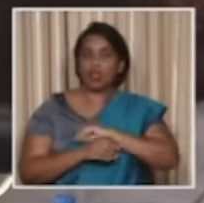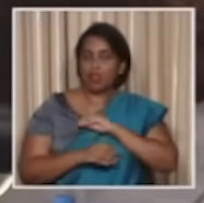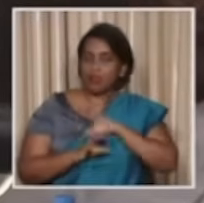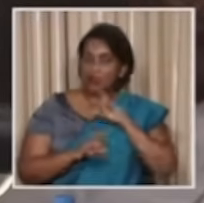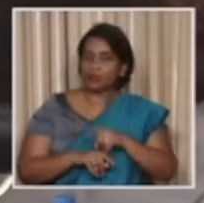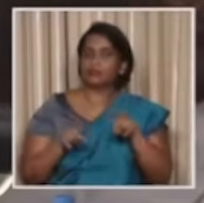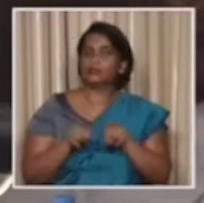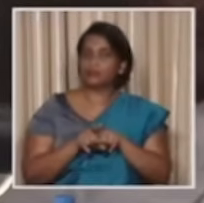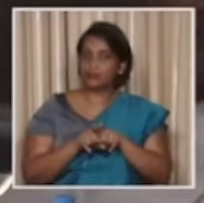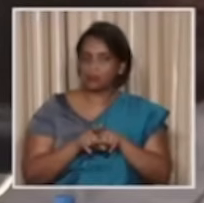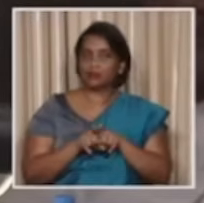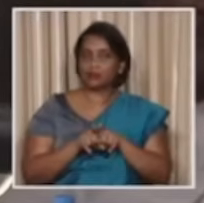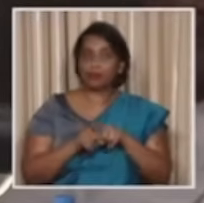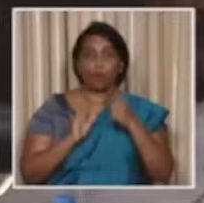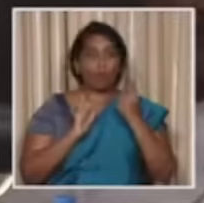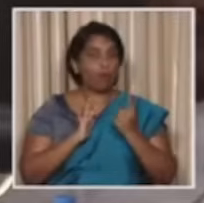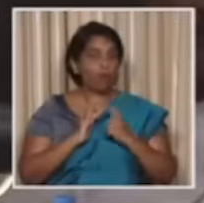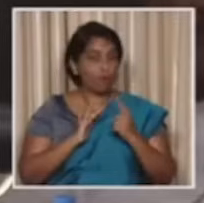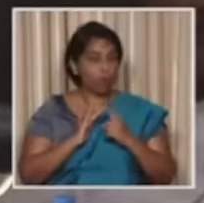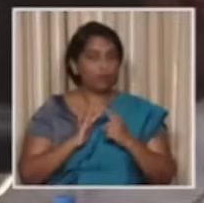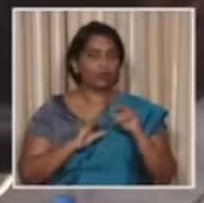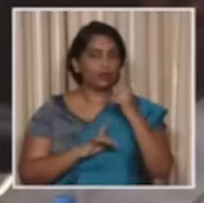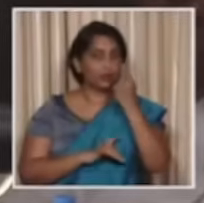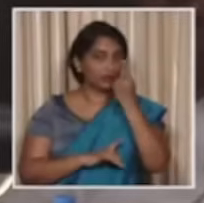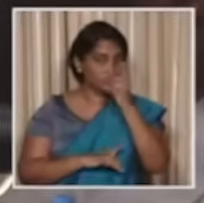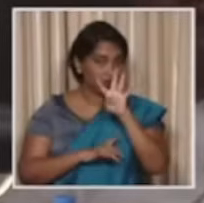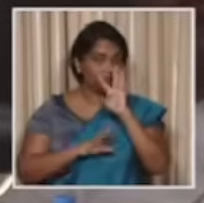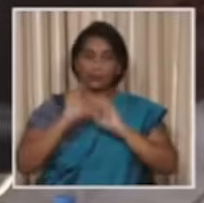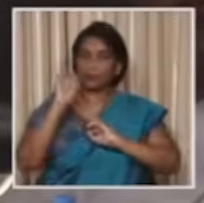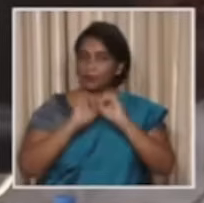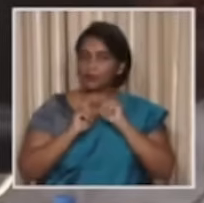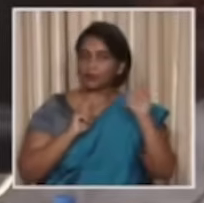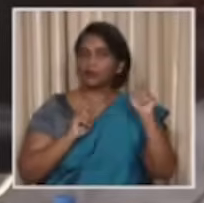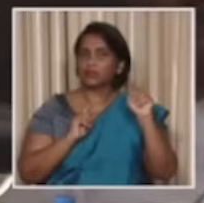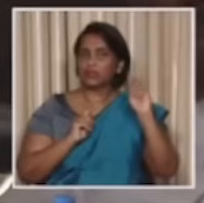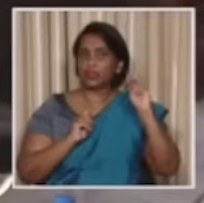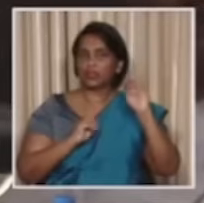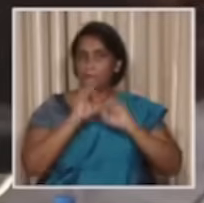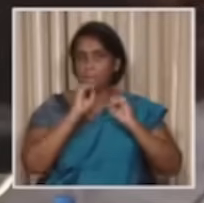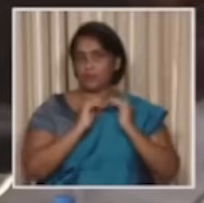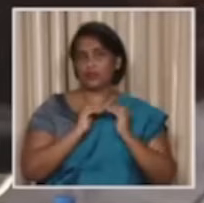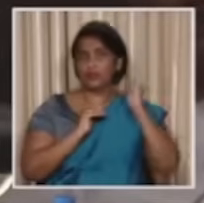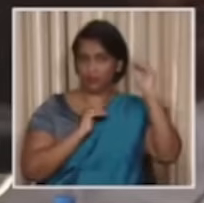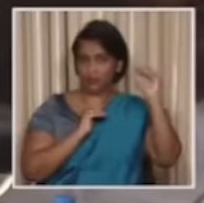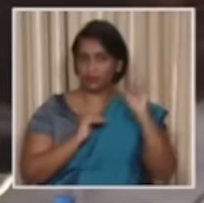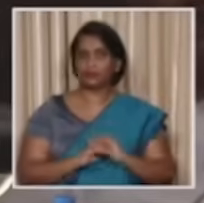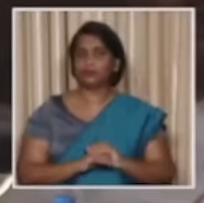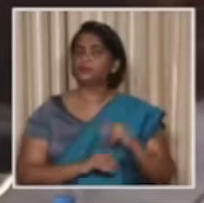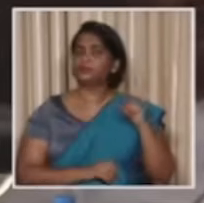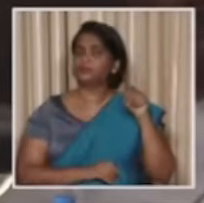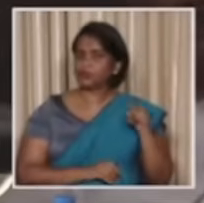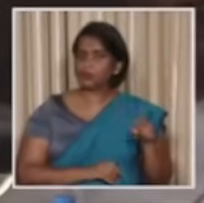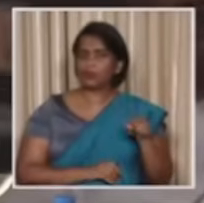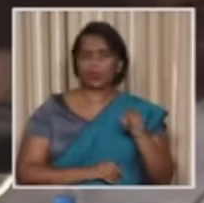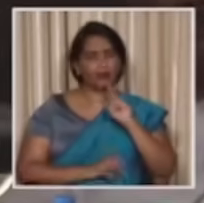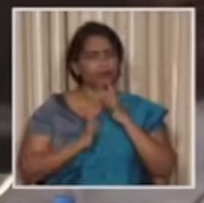වලට ගහන පොලිය සියයට 14 ඉඳලා සියයට 30 වෙනකන් වැඩි කරා. දැන් එතුමා